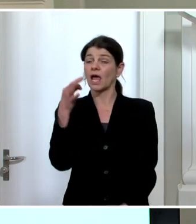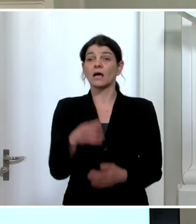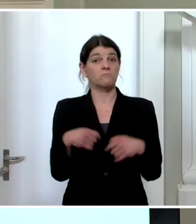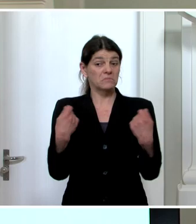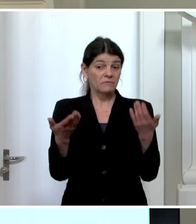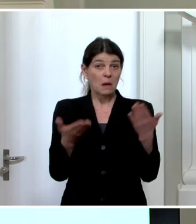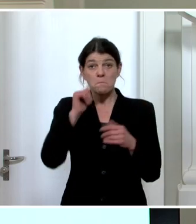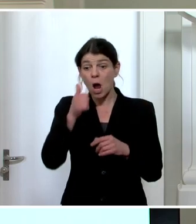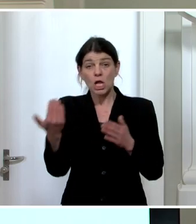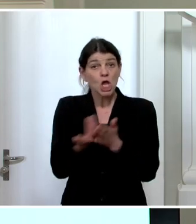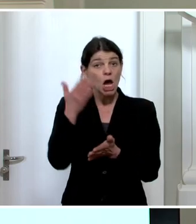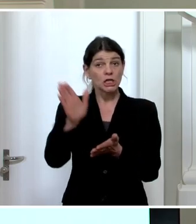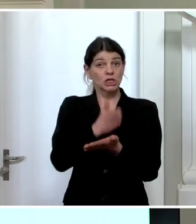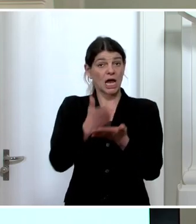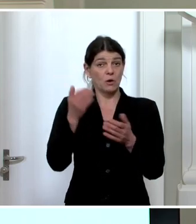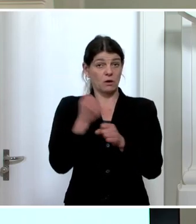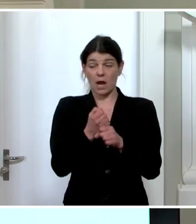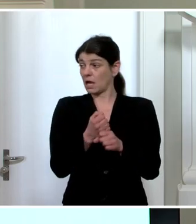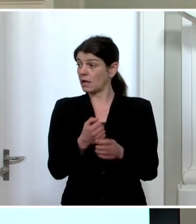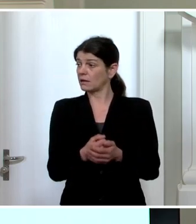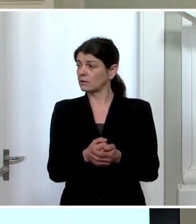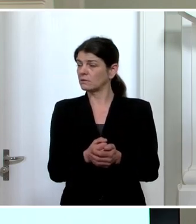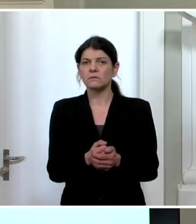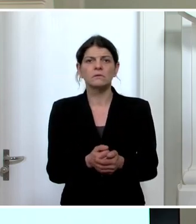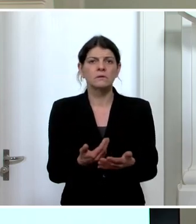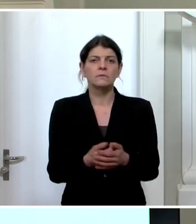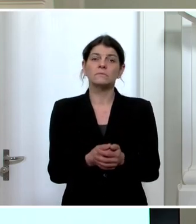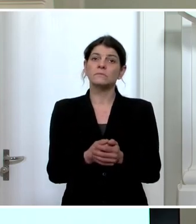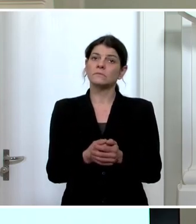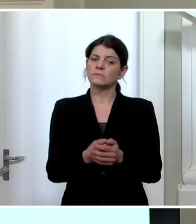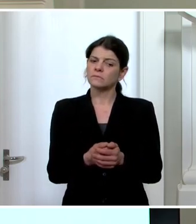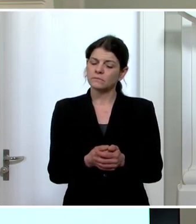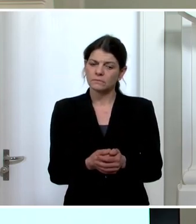neue Entscheidung getroffen wird, weil ja der Bundesrat dann allenfalls über ein